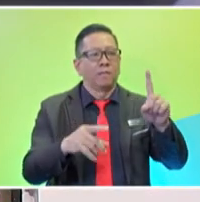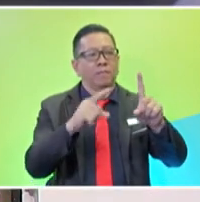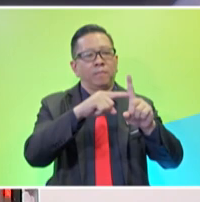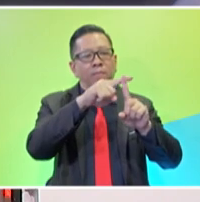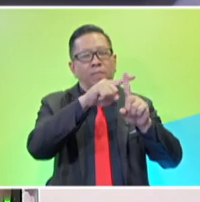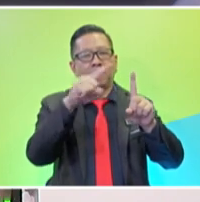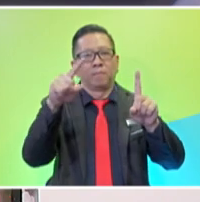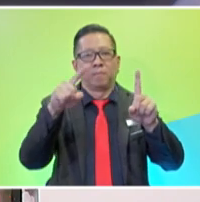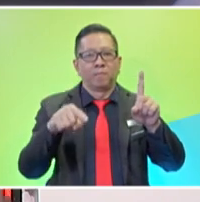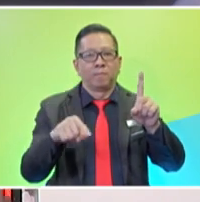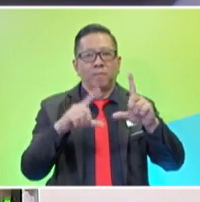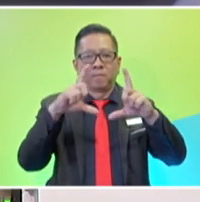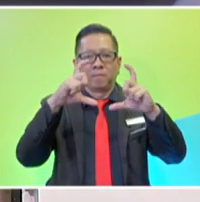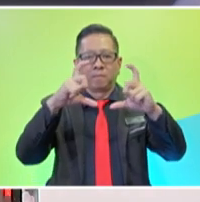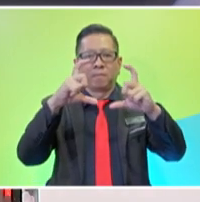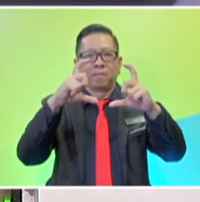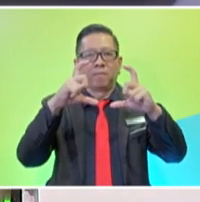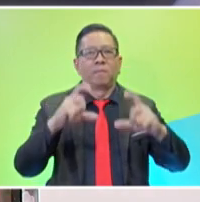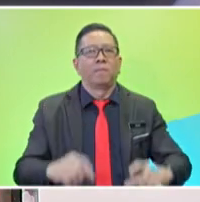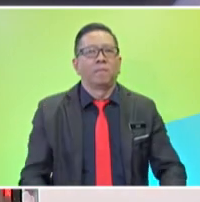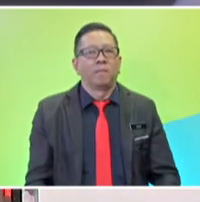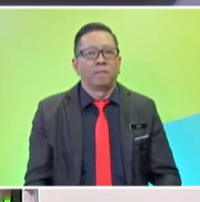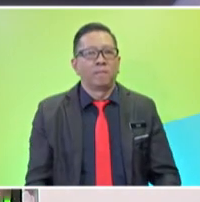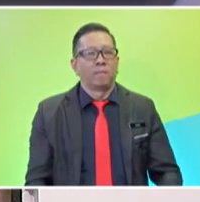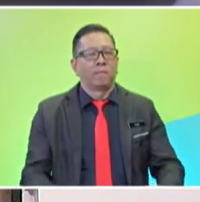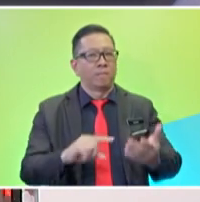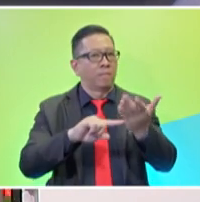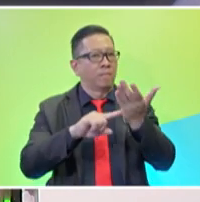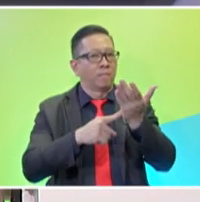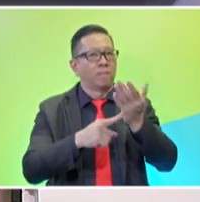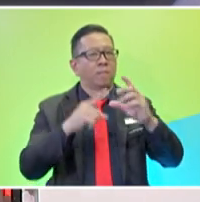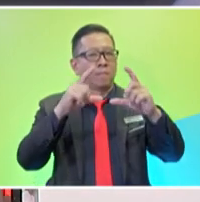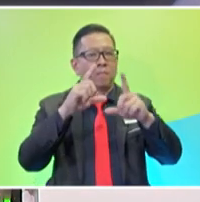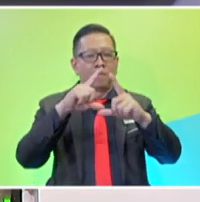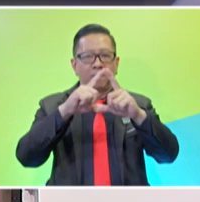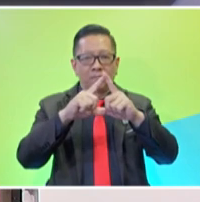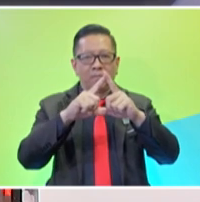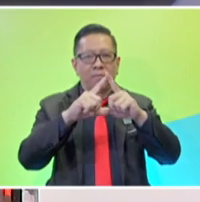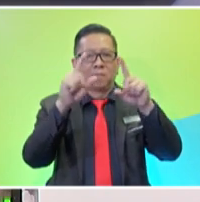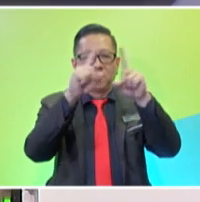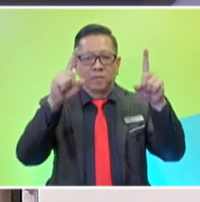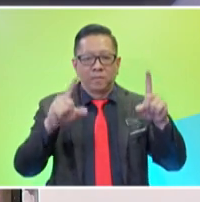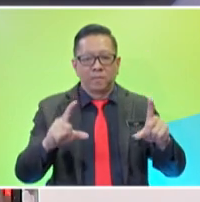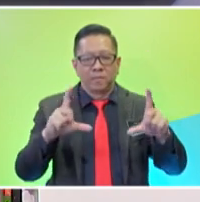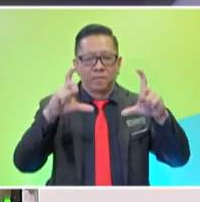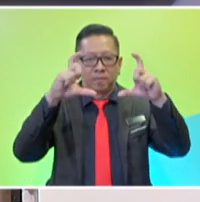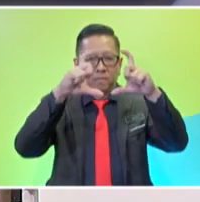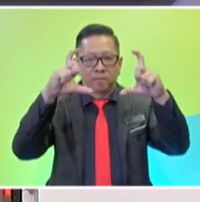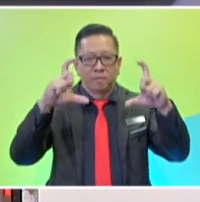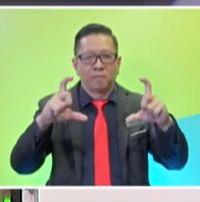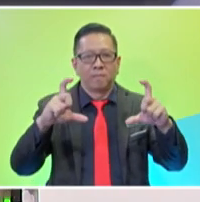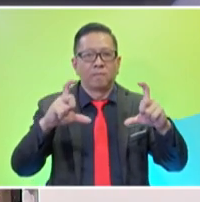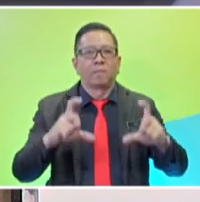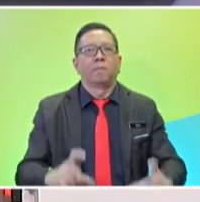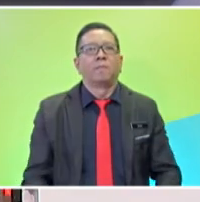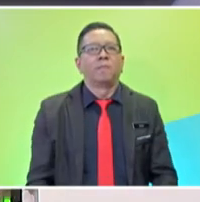dia yang pertama dia punya segitiga yang kedua kita perlu buat bingkai dia oke bingkai pun saya ada di sini jadi